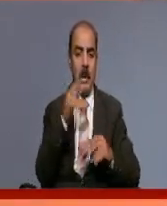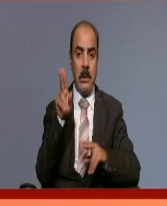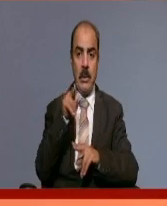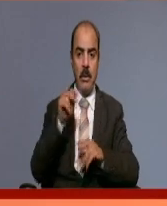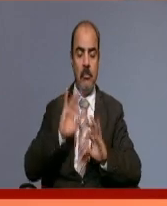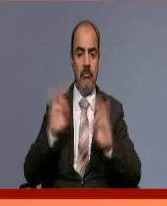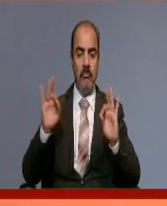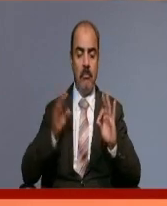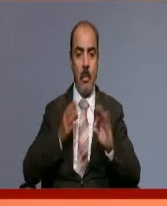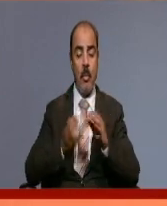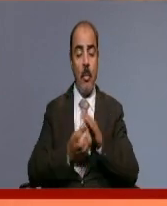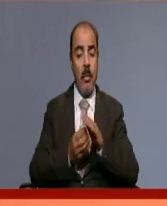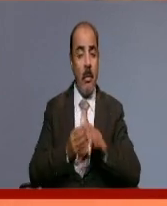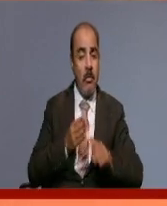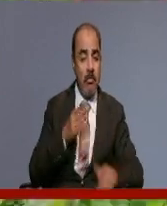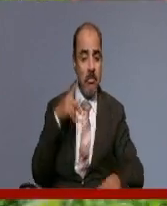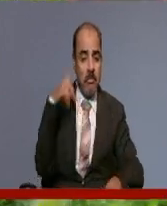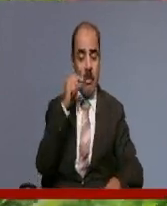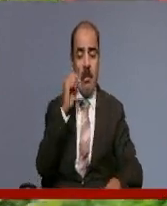يعني